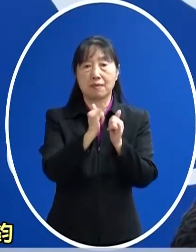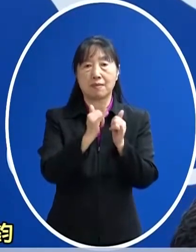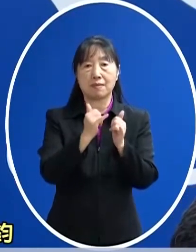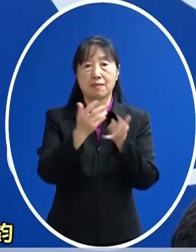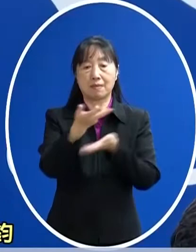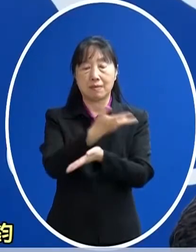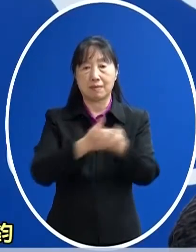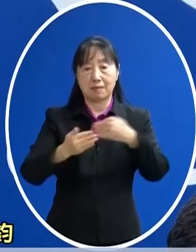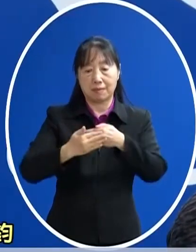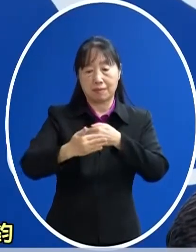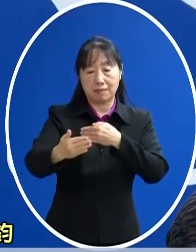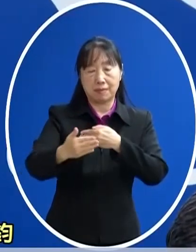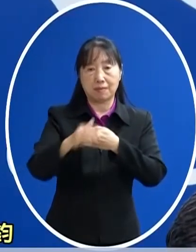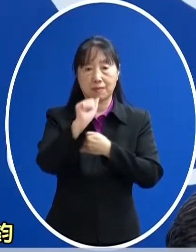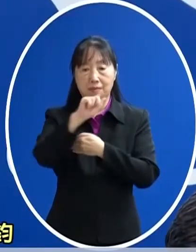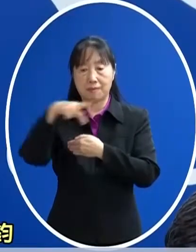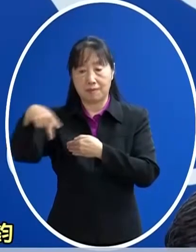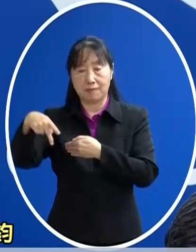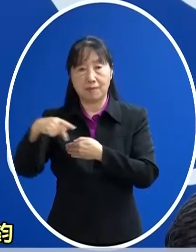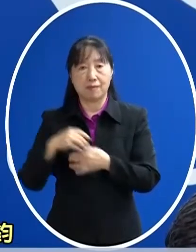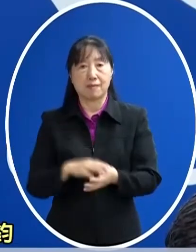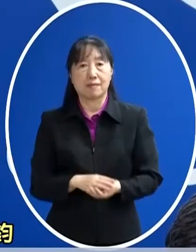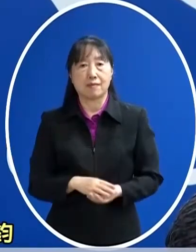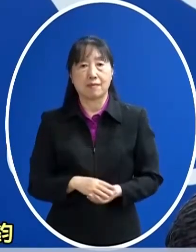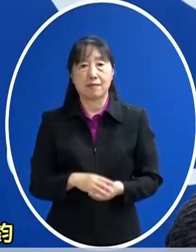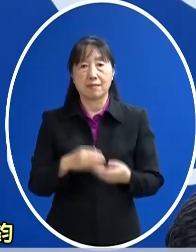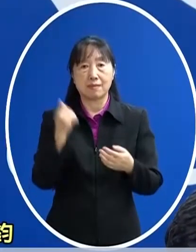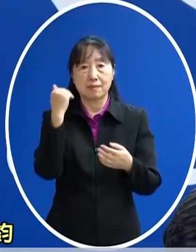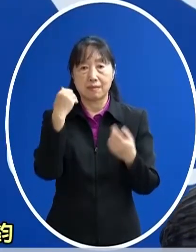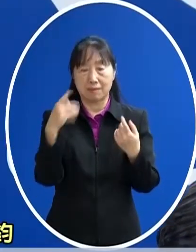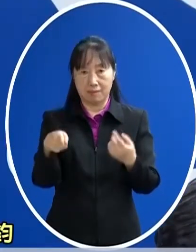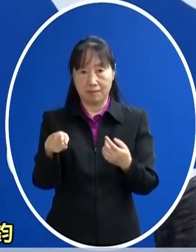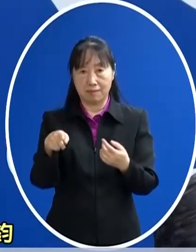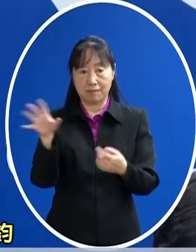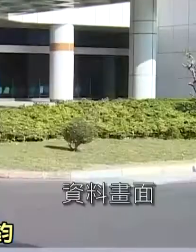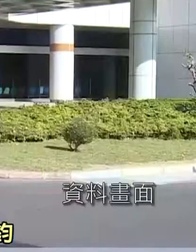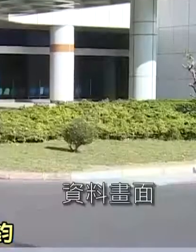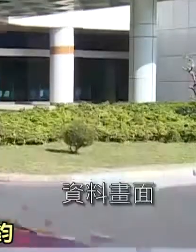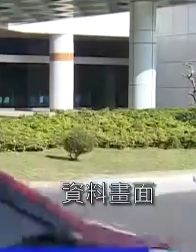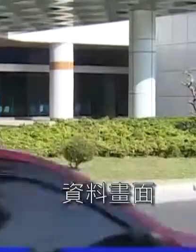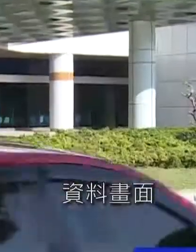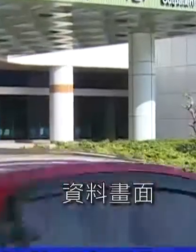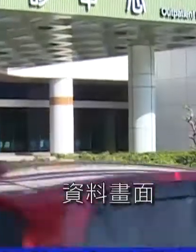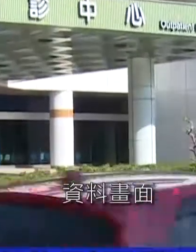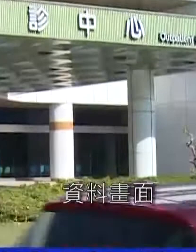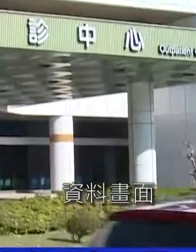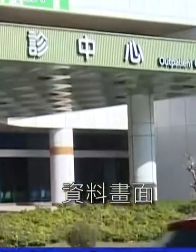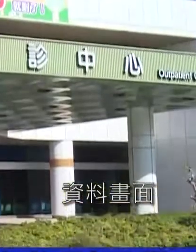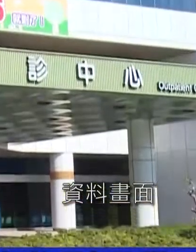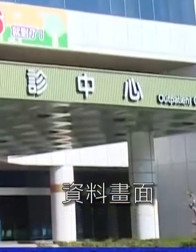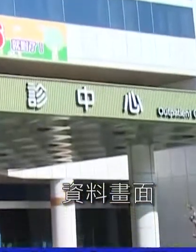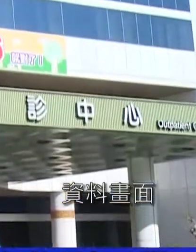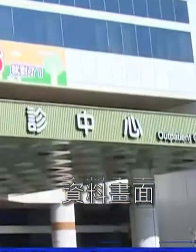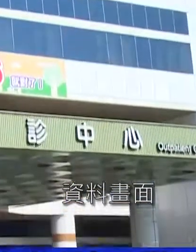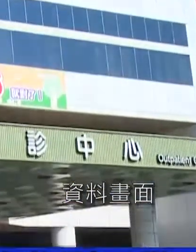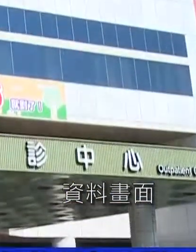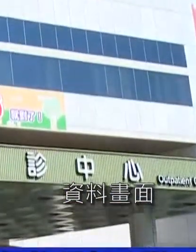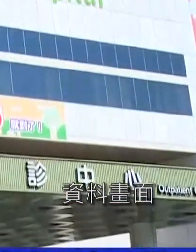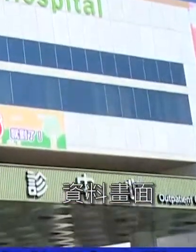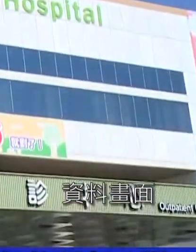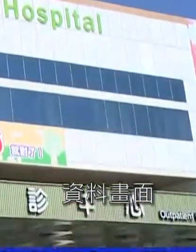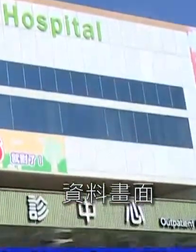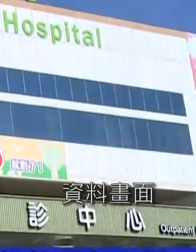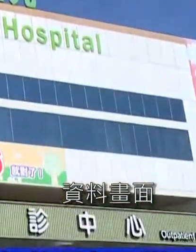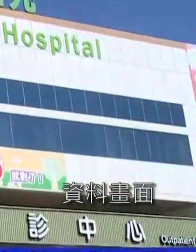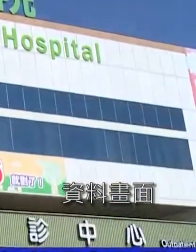APP 哈，然后来用在这个可能在医院里面来做一个推广。 因应可能发生的群聚感染，透过手机 APP 作